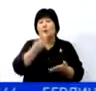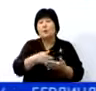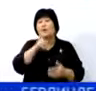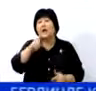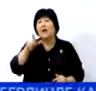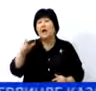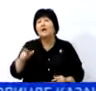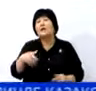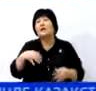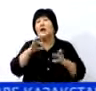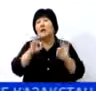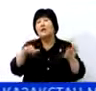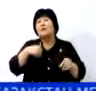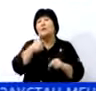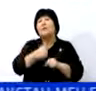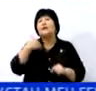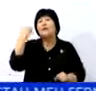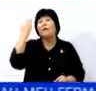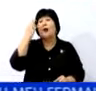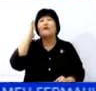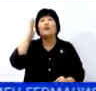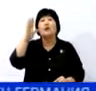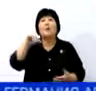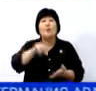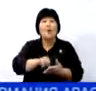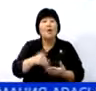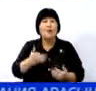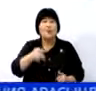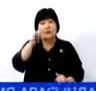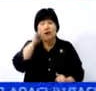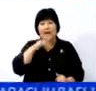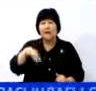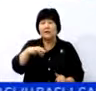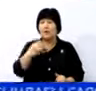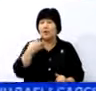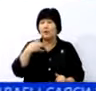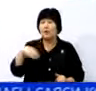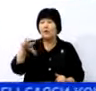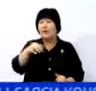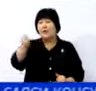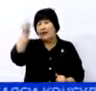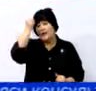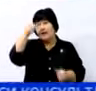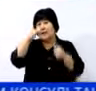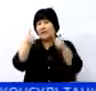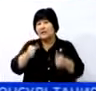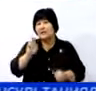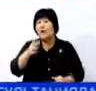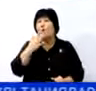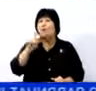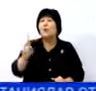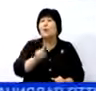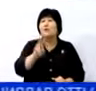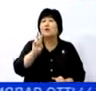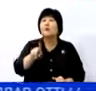адамдарға жеткізу мен басты мақсатым болған. Яғни біз асыл мұра бойынша, қыздарда бойынша барлық ескерткіштерге бардық, музейлерге бардық,